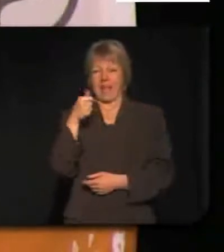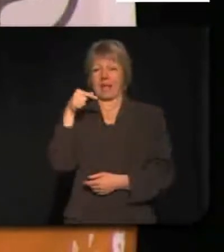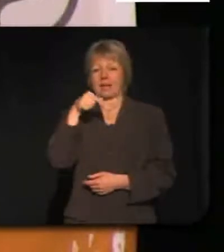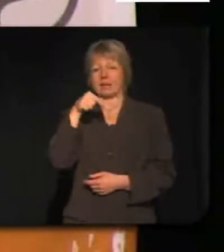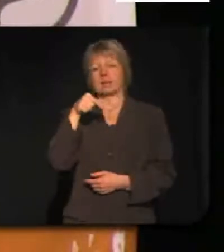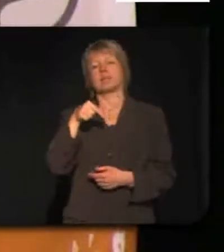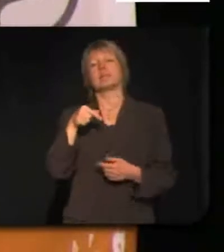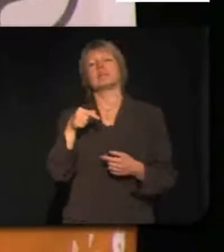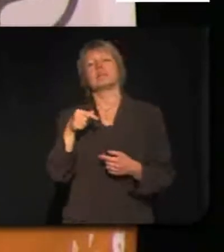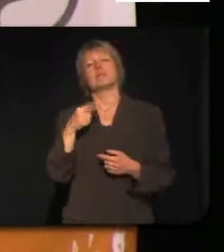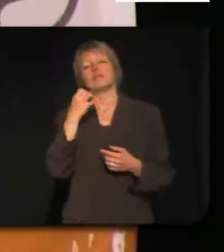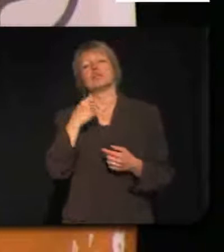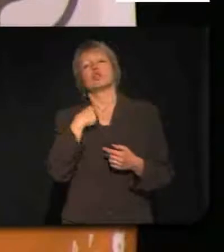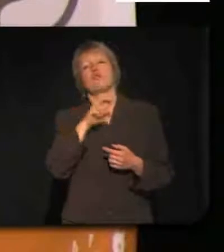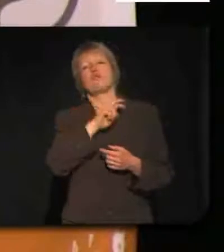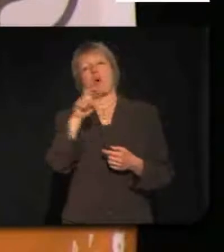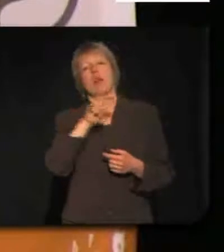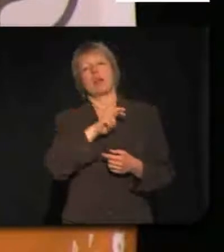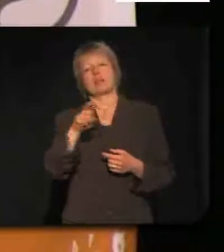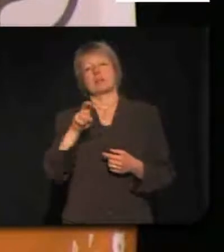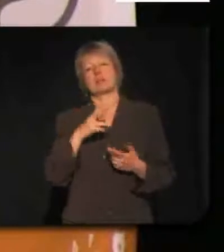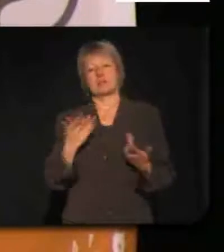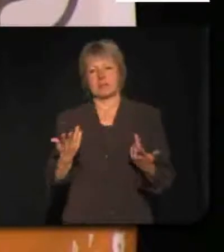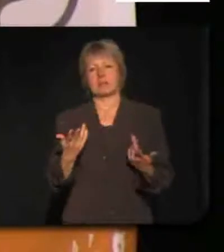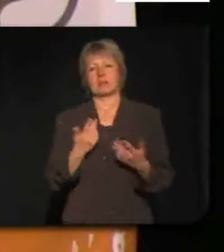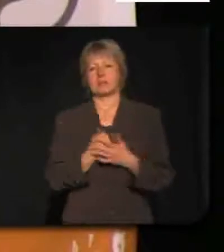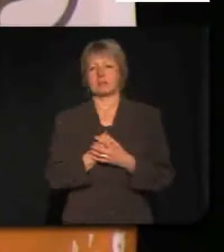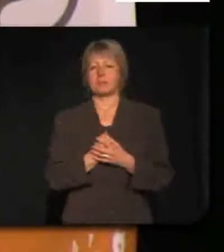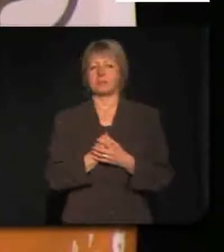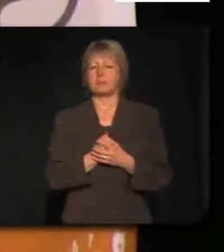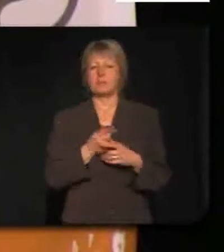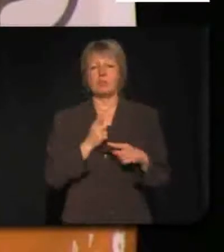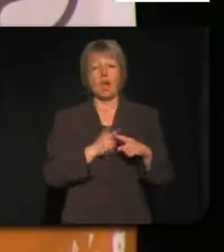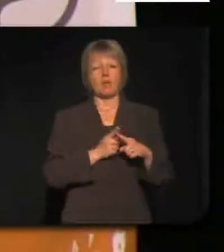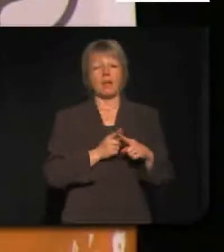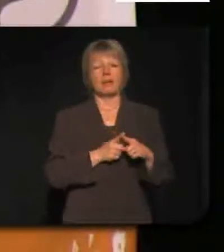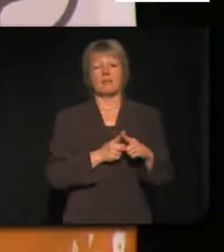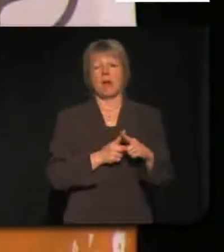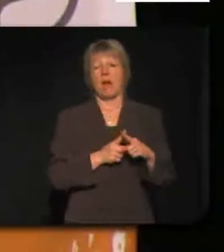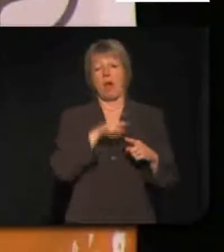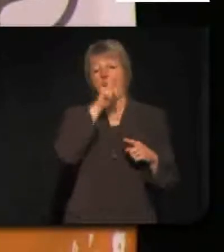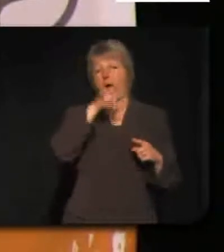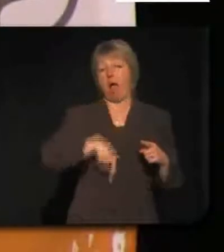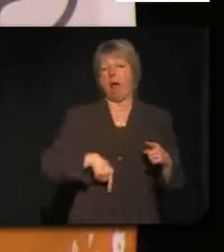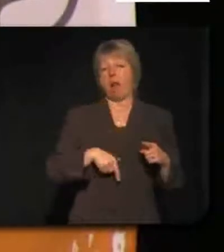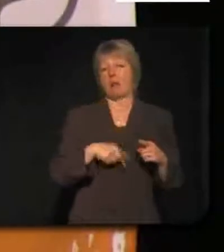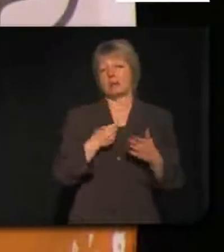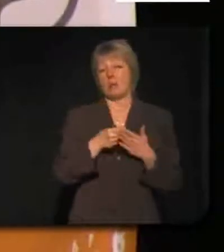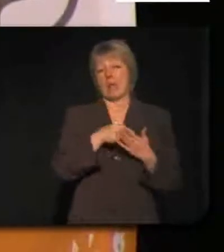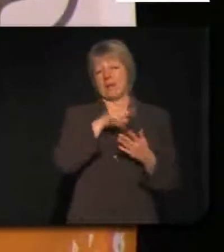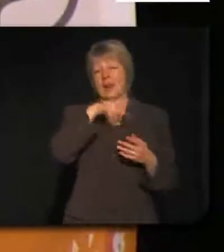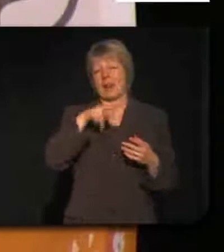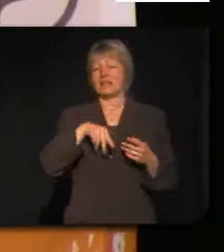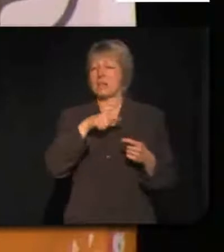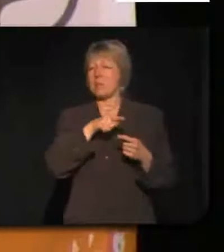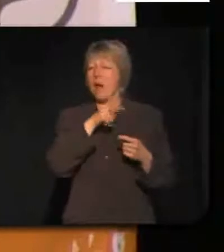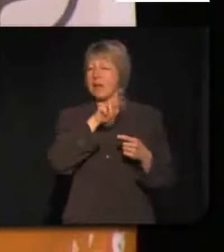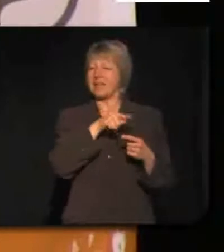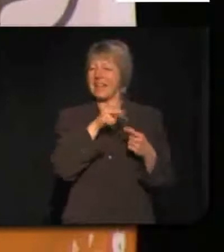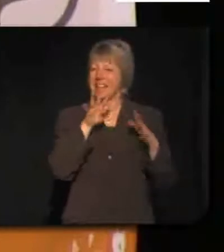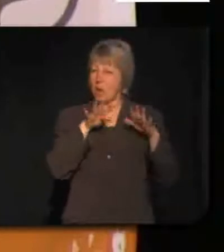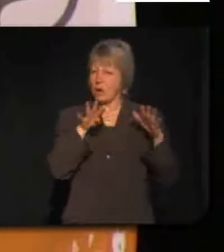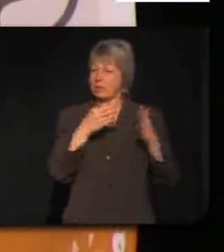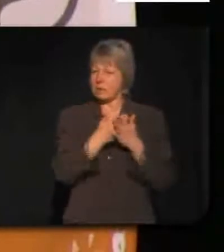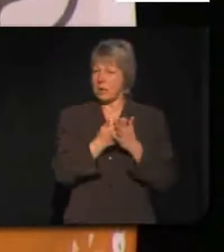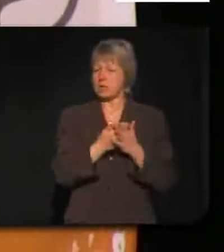also der die Allgemeine Erklärung der Menschenrecht ist auf alle Fälle lesenswert aber die in einen Artikel 19 will ich mal vorlesen jeder hat das Recht auf